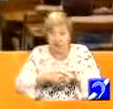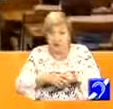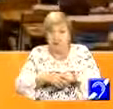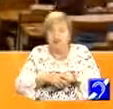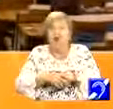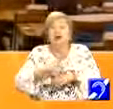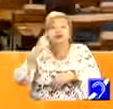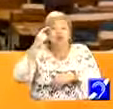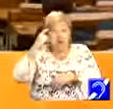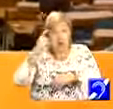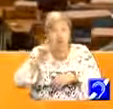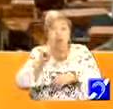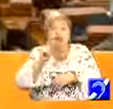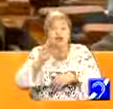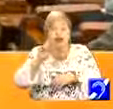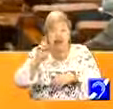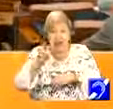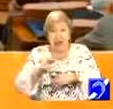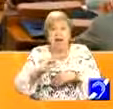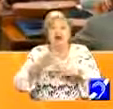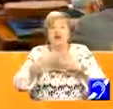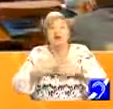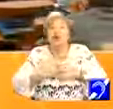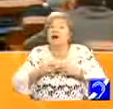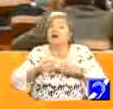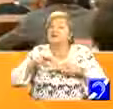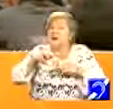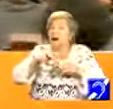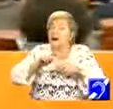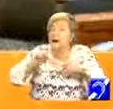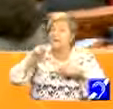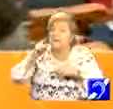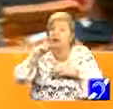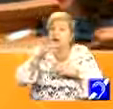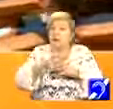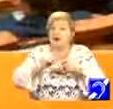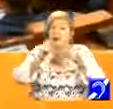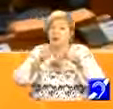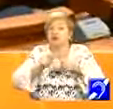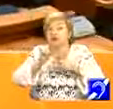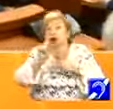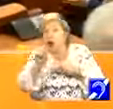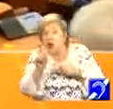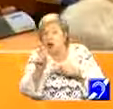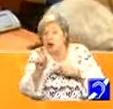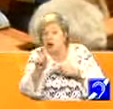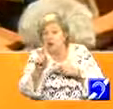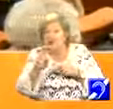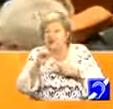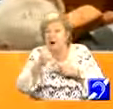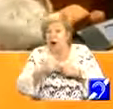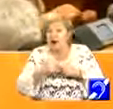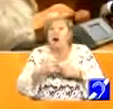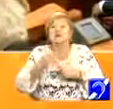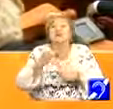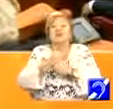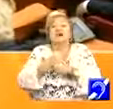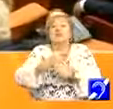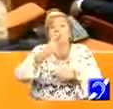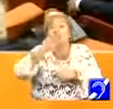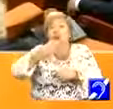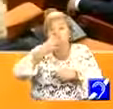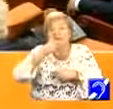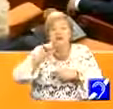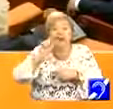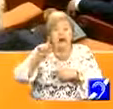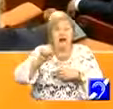că cei din USR își doresc să meargă mai departe cu moțiunea lor de cenzură, însă urmează o ședință la acest partid,